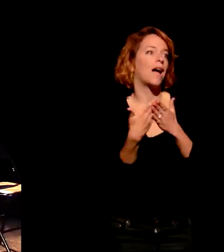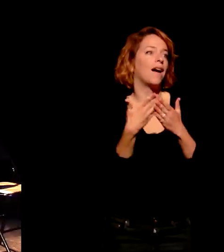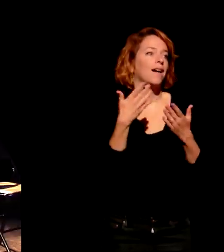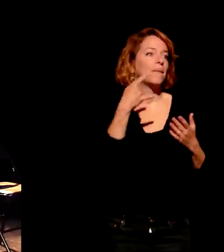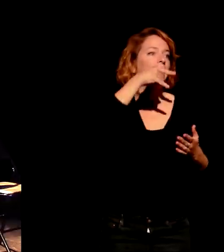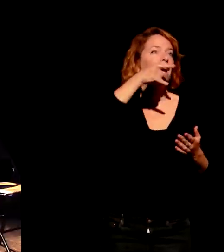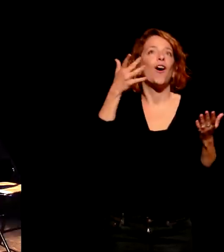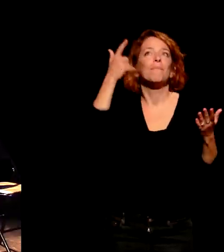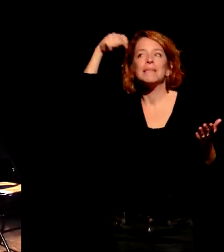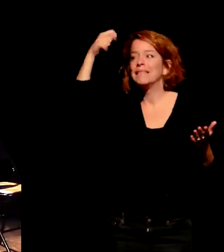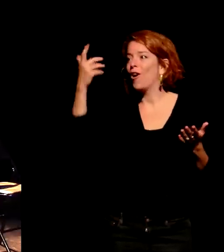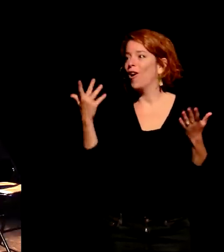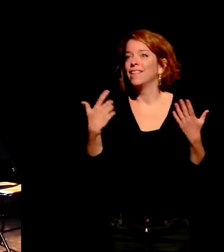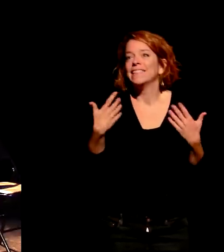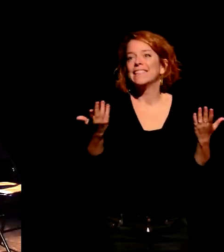président,